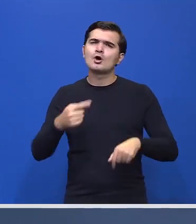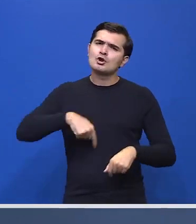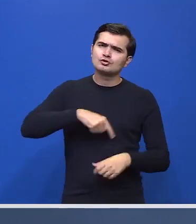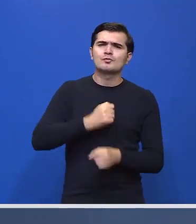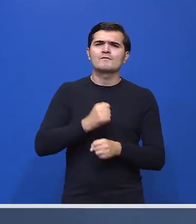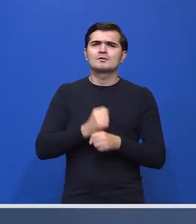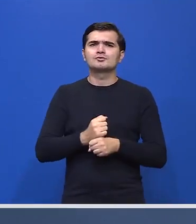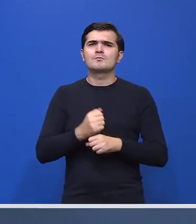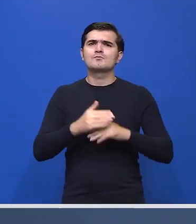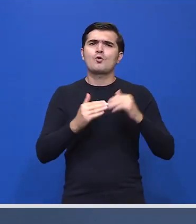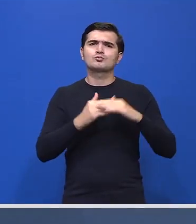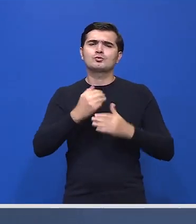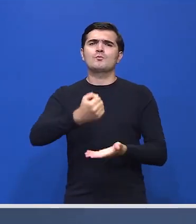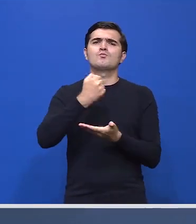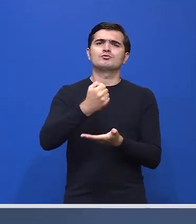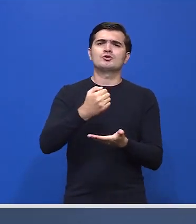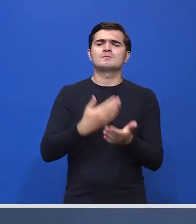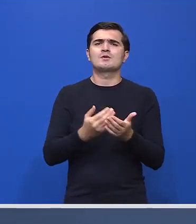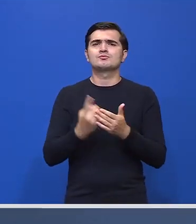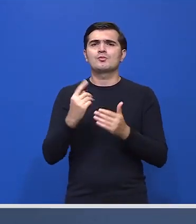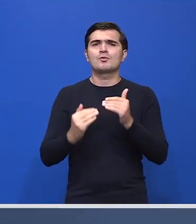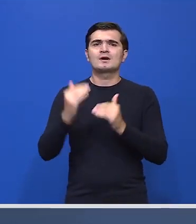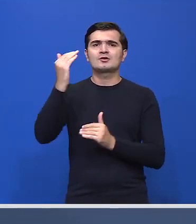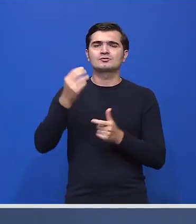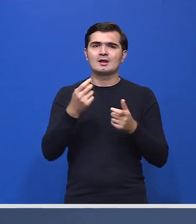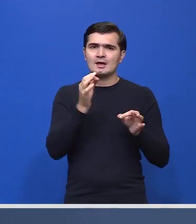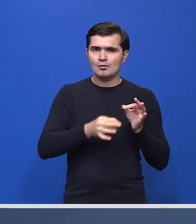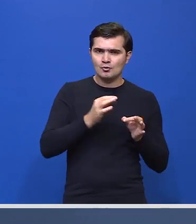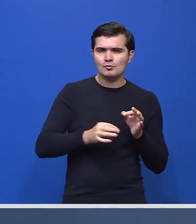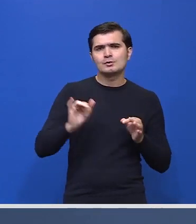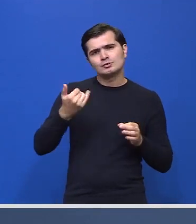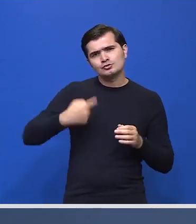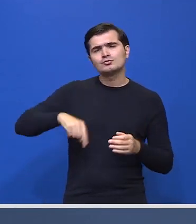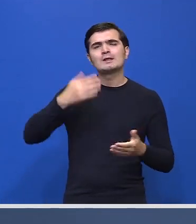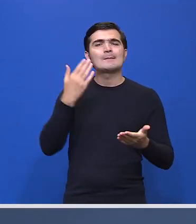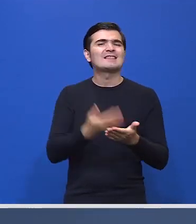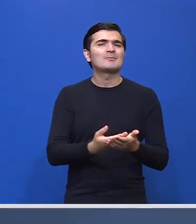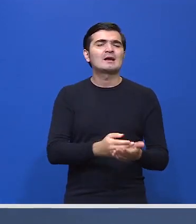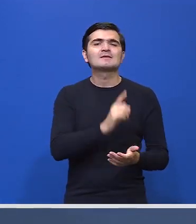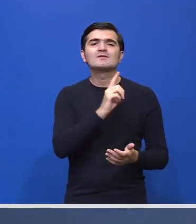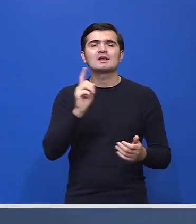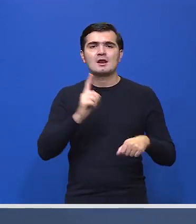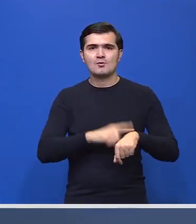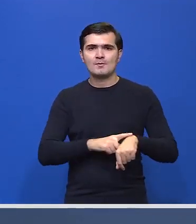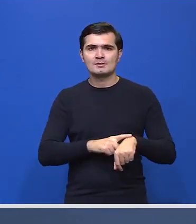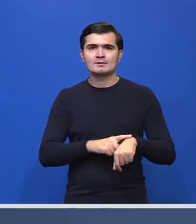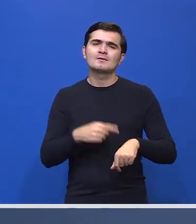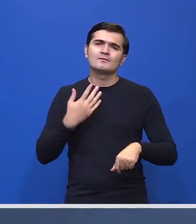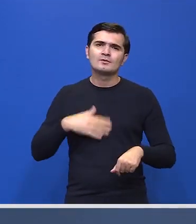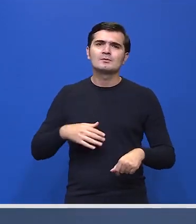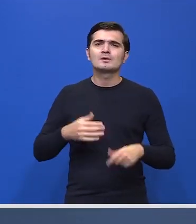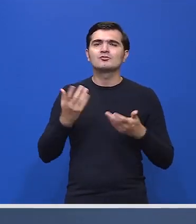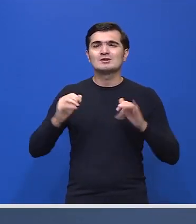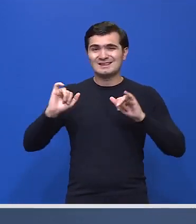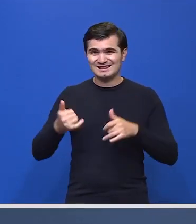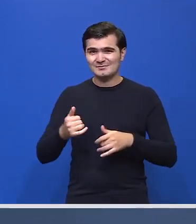noi am construit un buget pe o anumită creștere economică și ne-am adaptat fiecare moment ca ceea ce se întâmplă